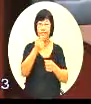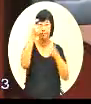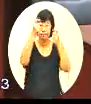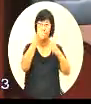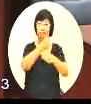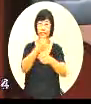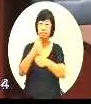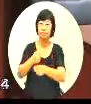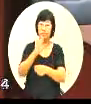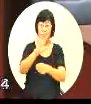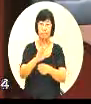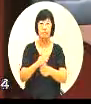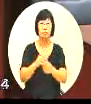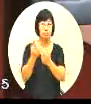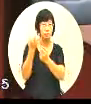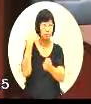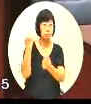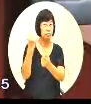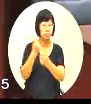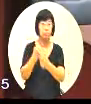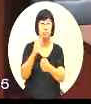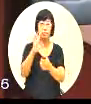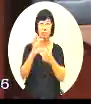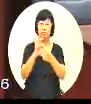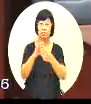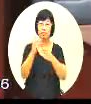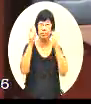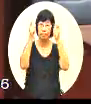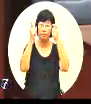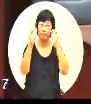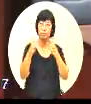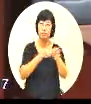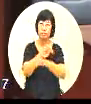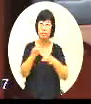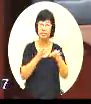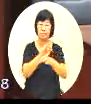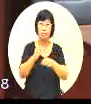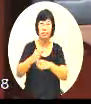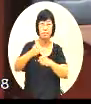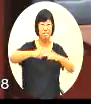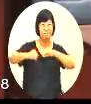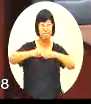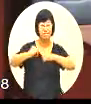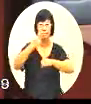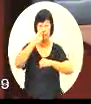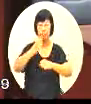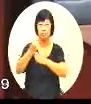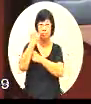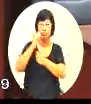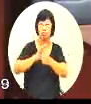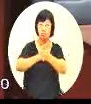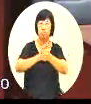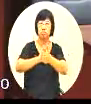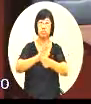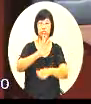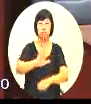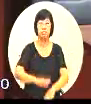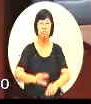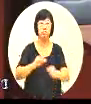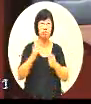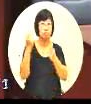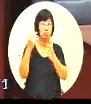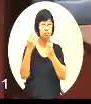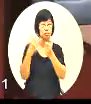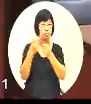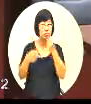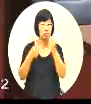过去这几年对高雄的财政以及整体城市的竞争力，我都很努力在推动。那事实上这两年，我